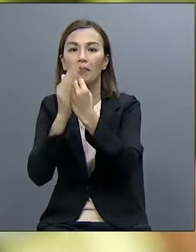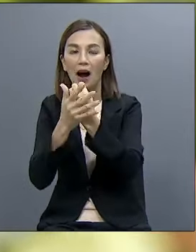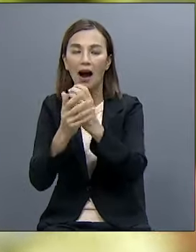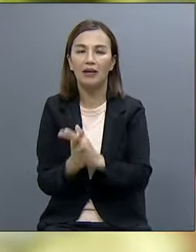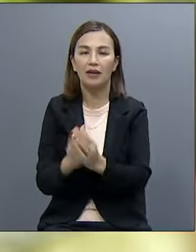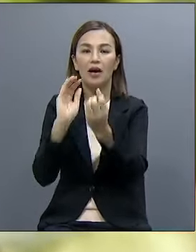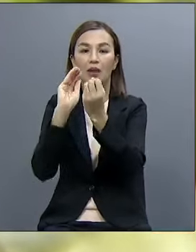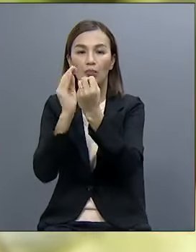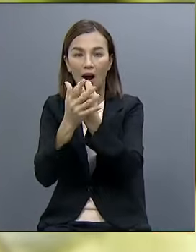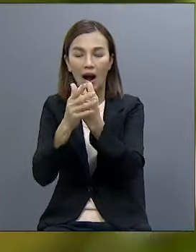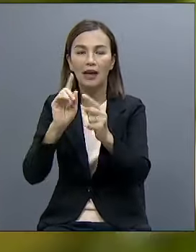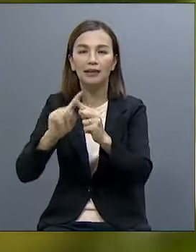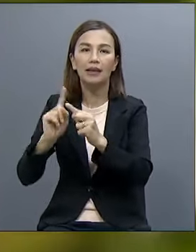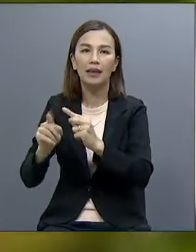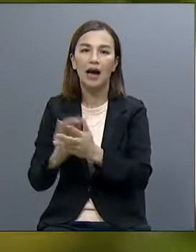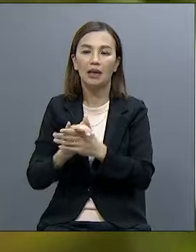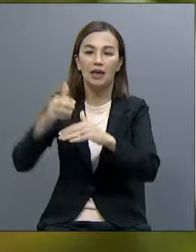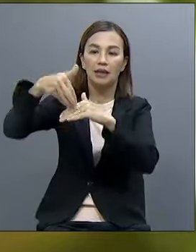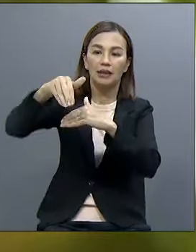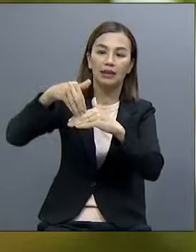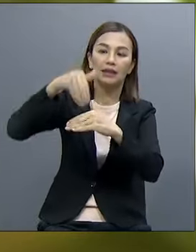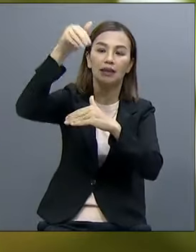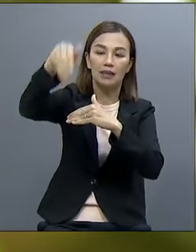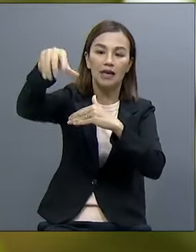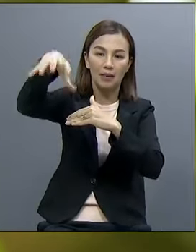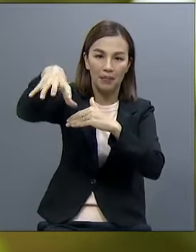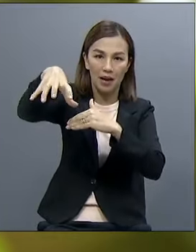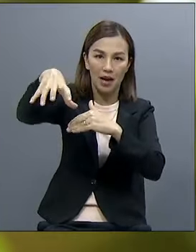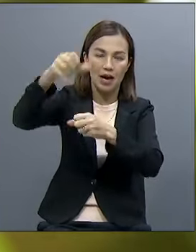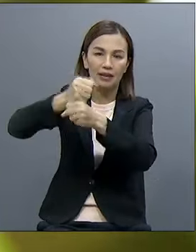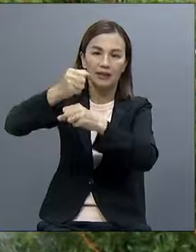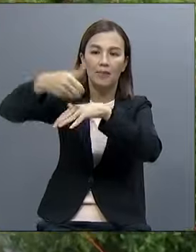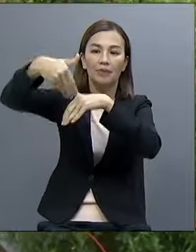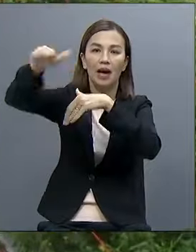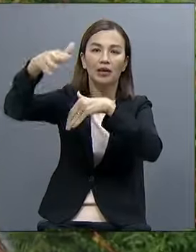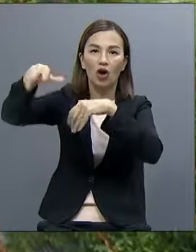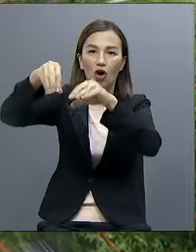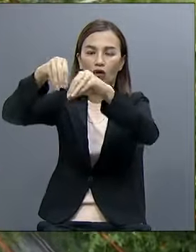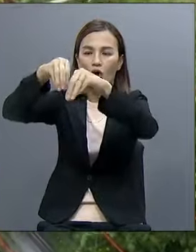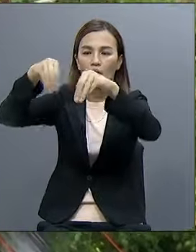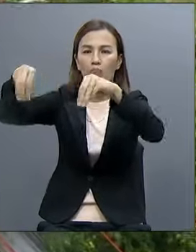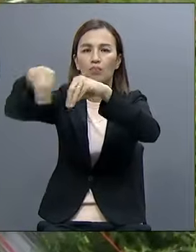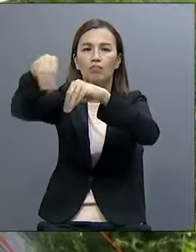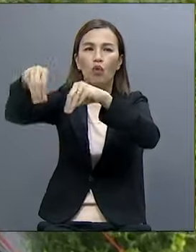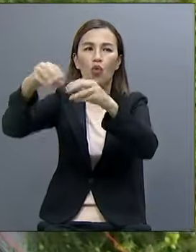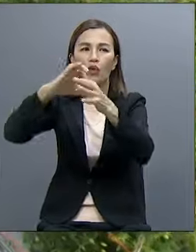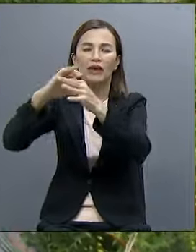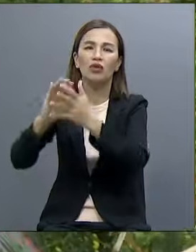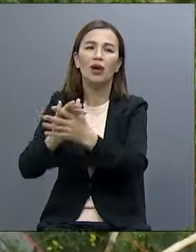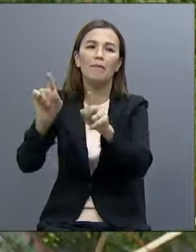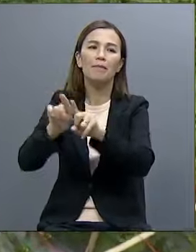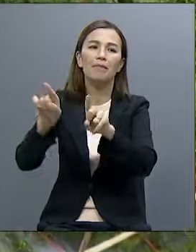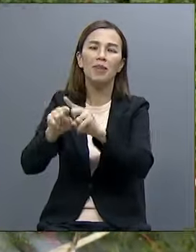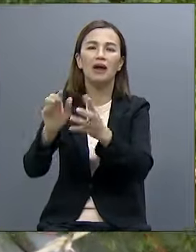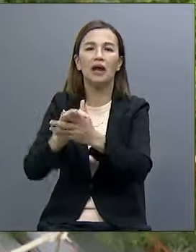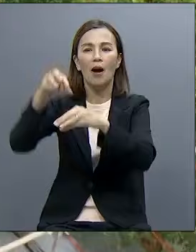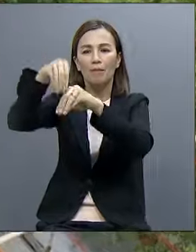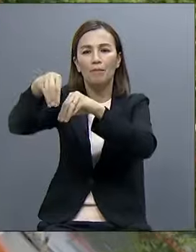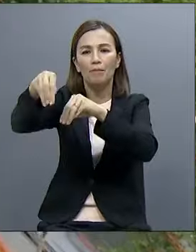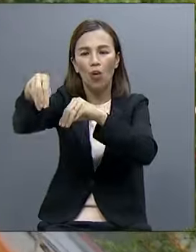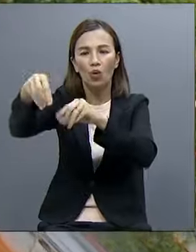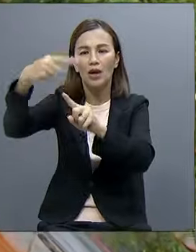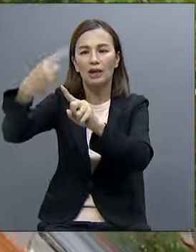ลไม้ทางทิศเหนือก็คือว่าทําเป็นเอาท์ดอร์สําหรับปลูกพืชล้มลุกเพราะการปลูกพืชล้มลุกพวกผักพืชล้มลุกอายุ